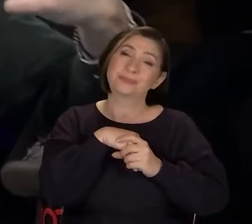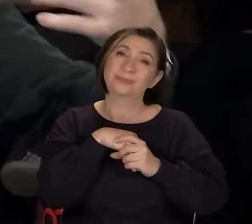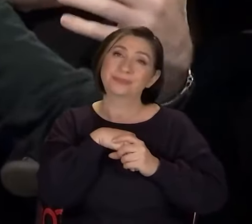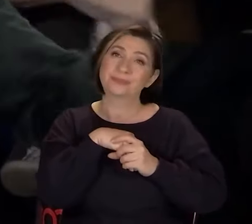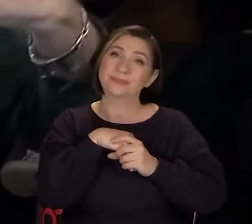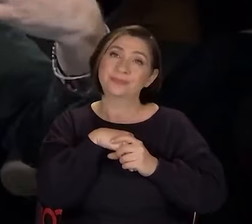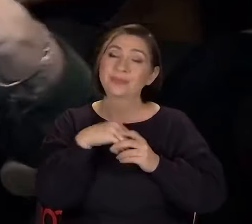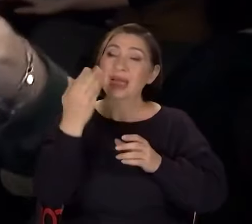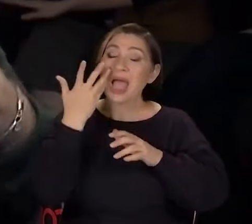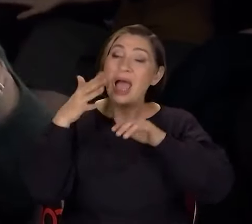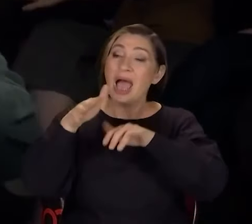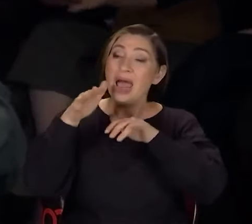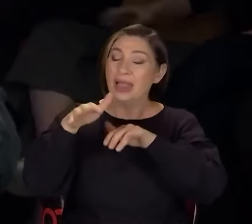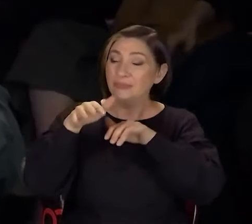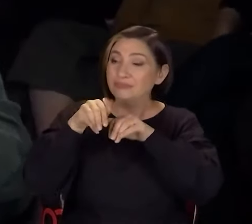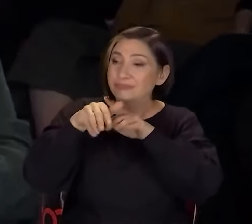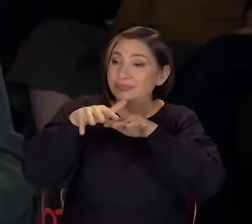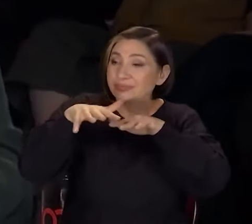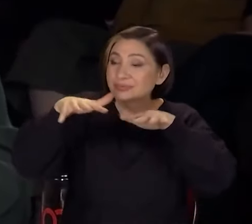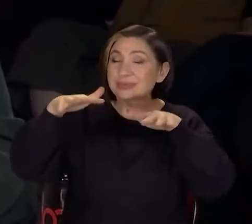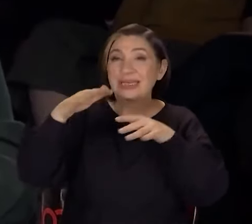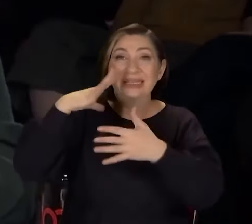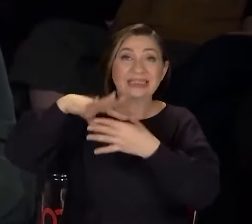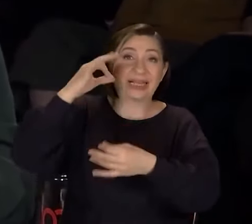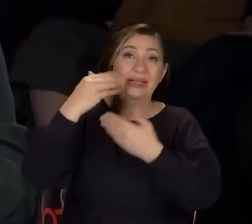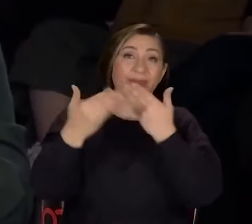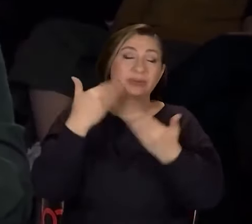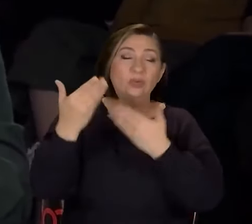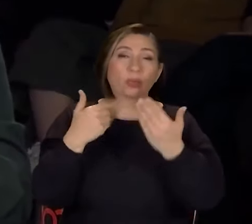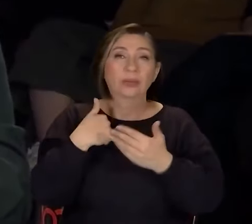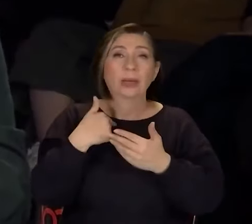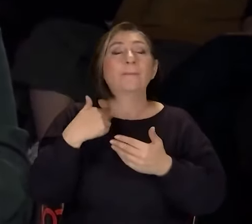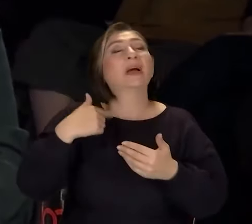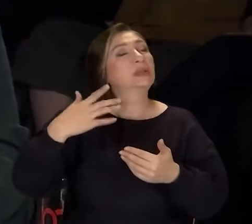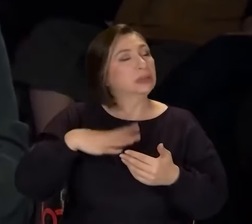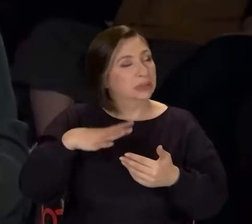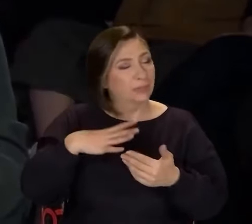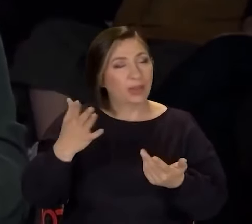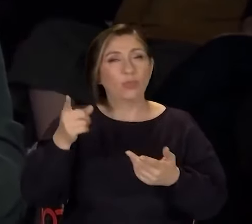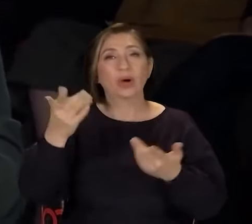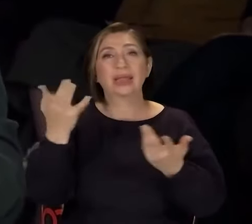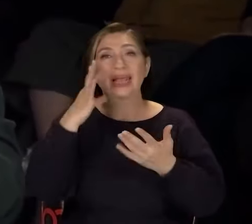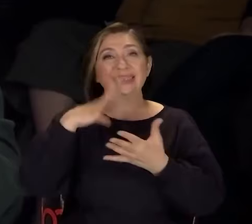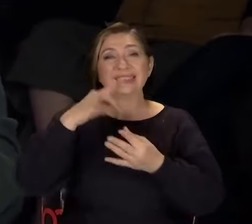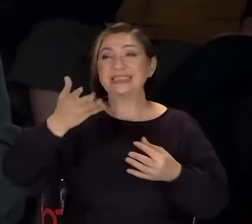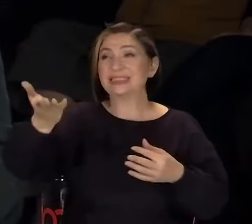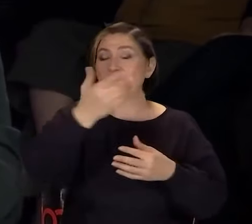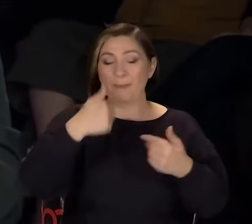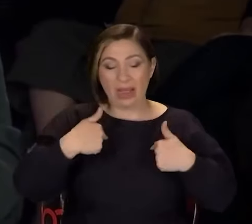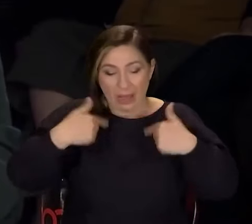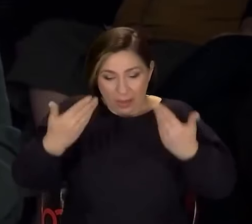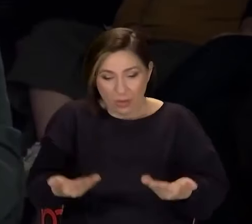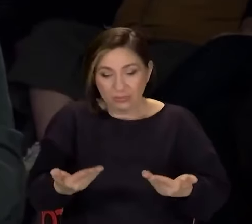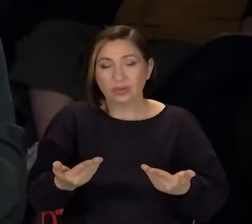kitleler arkasında sürükleyebilen insanlardan bahsediyorum. Ben isterim ki bu kadar insan beni şimdiye kadar kabul